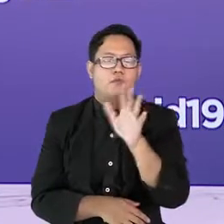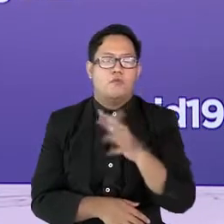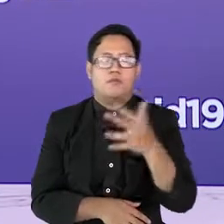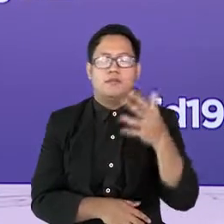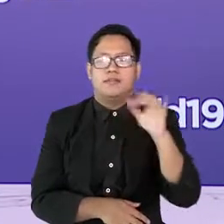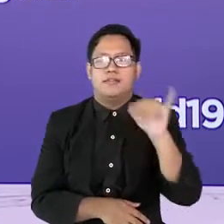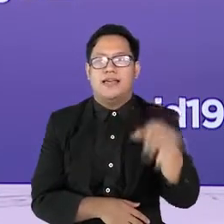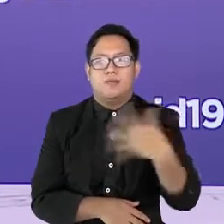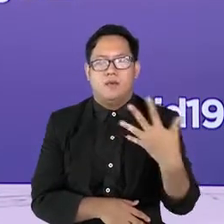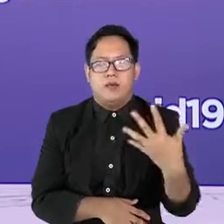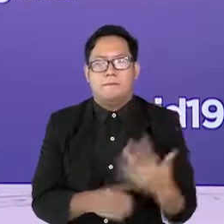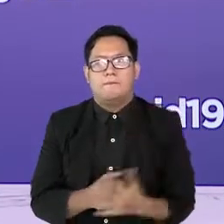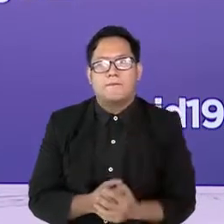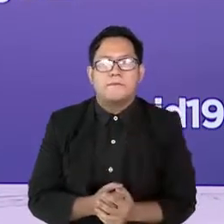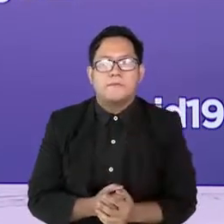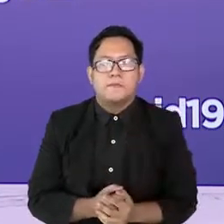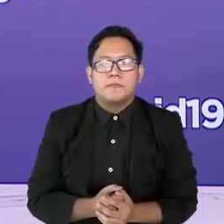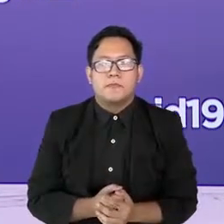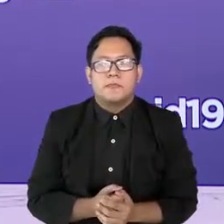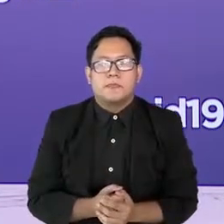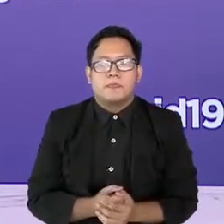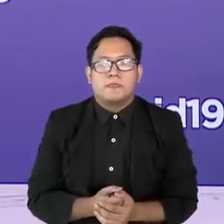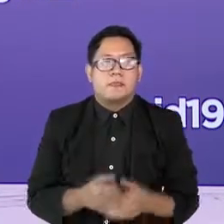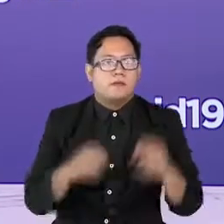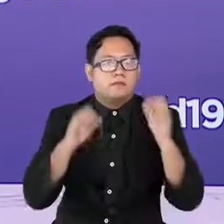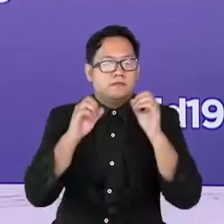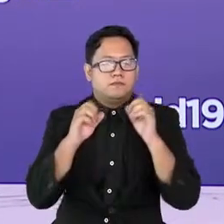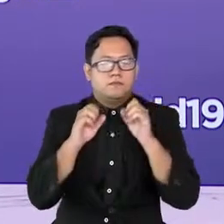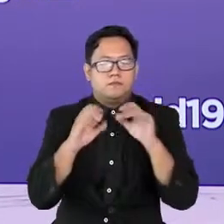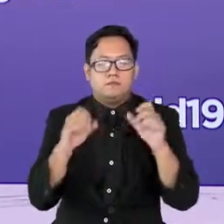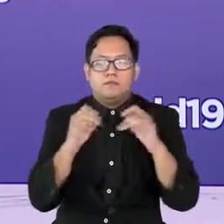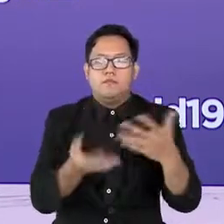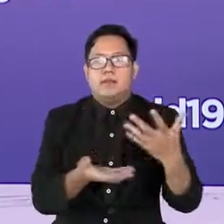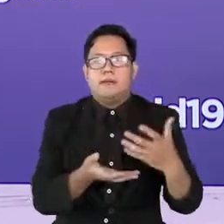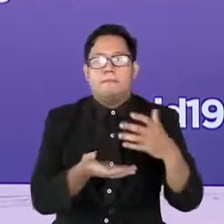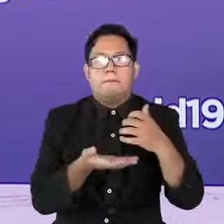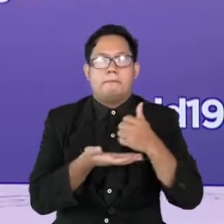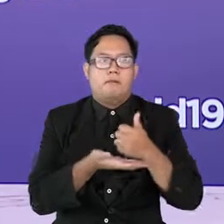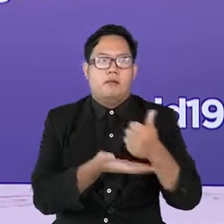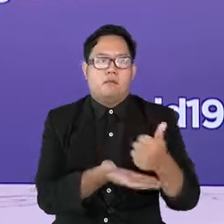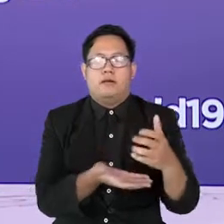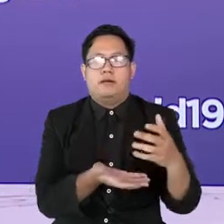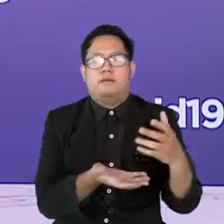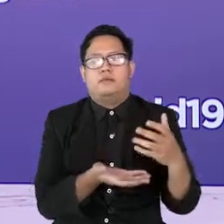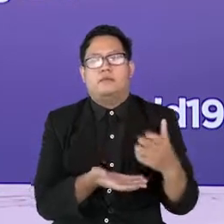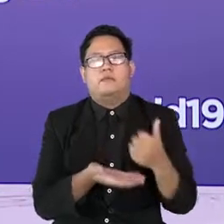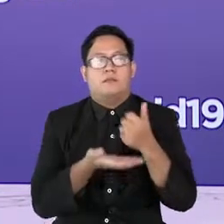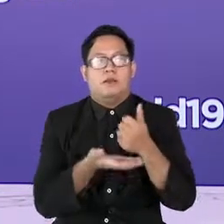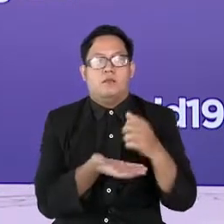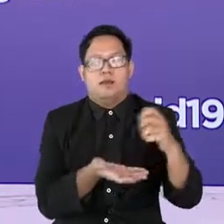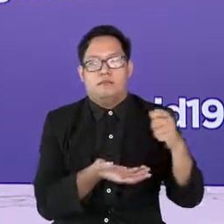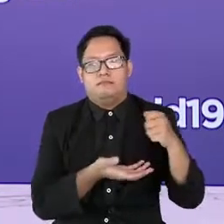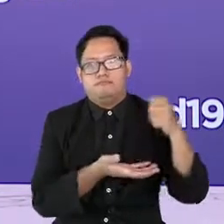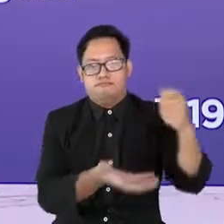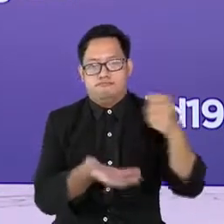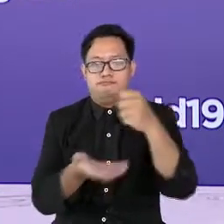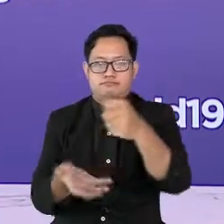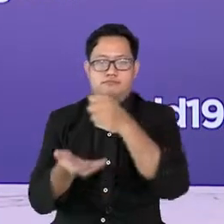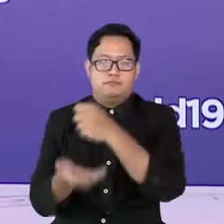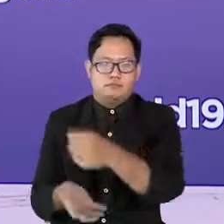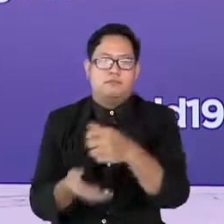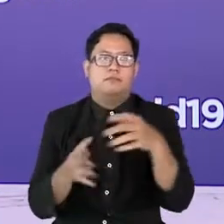juga sudah berjalan dan didistribusikan kepada masyarakat yang berhak dalam bentuk beras bulog sebesar